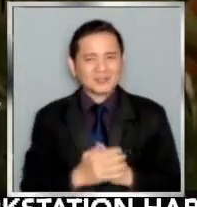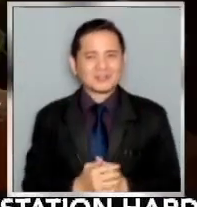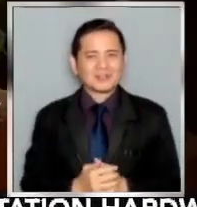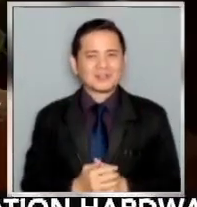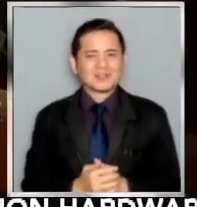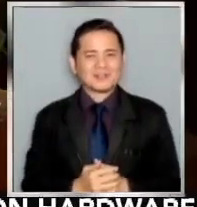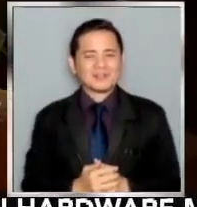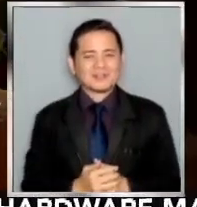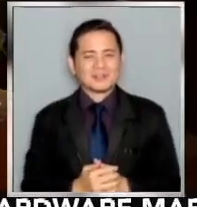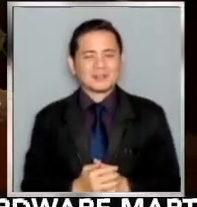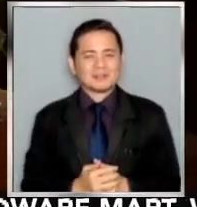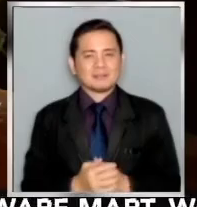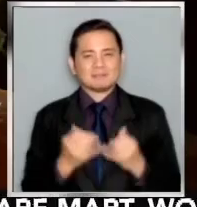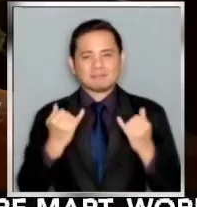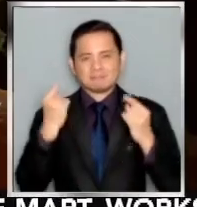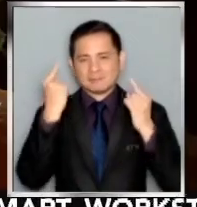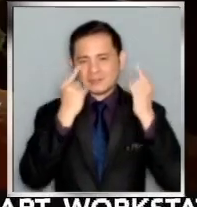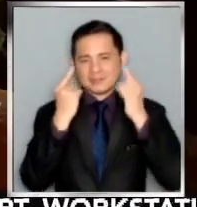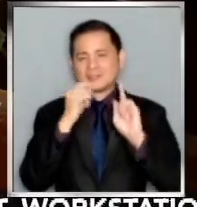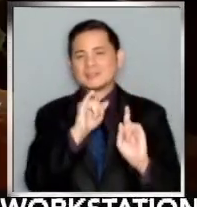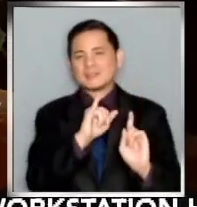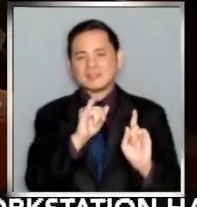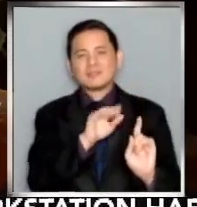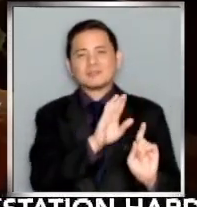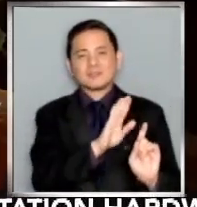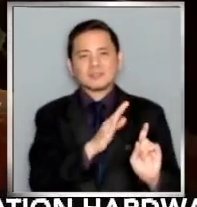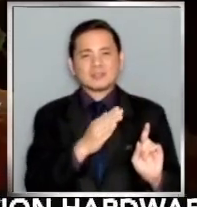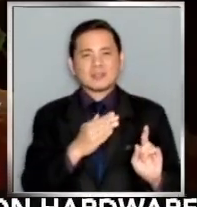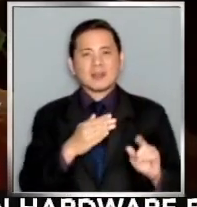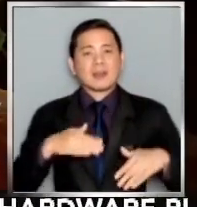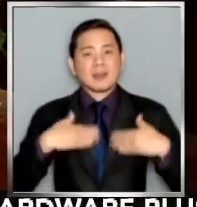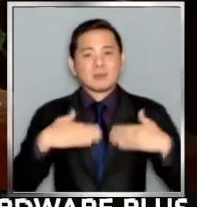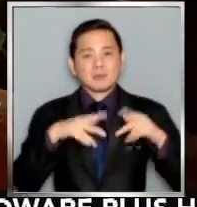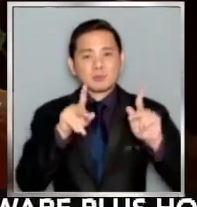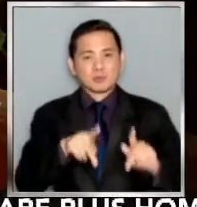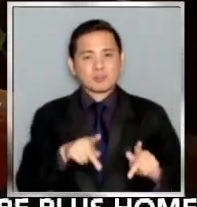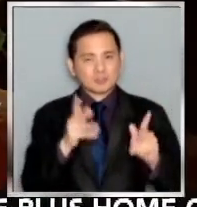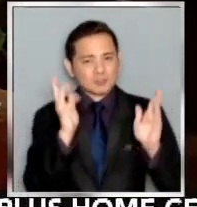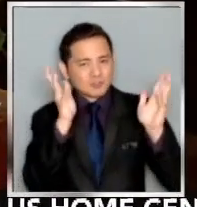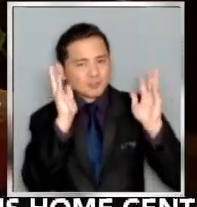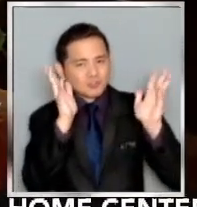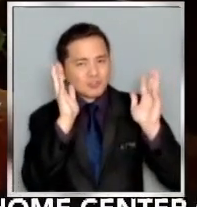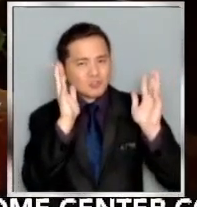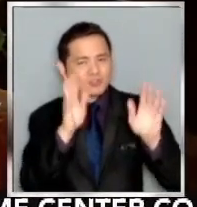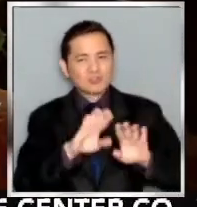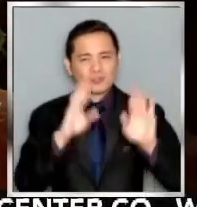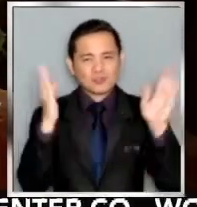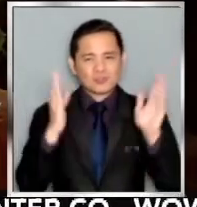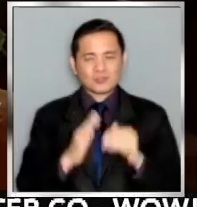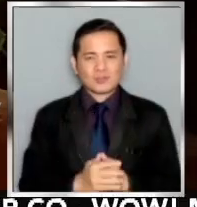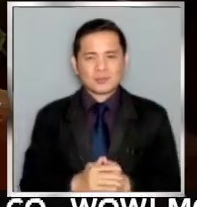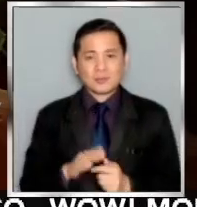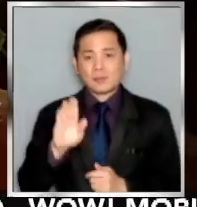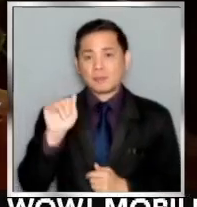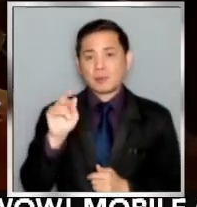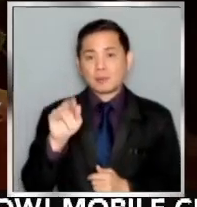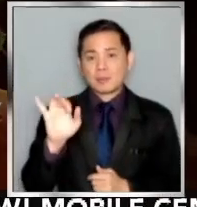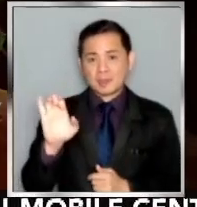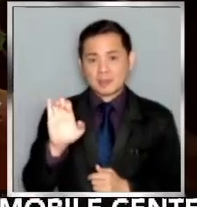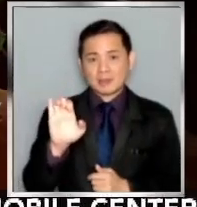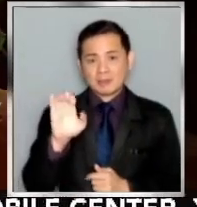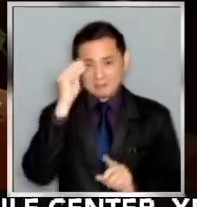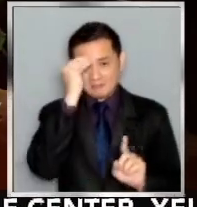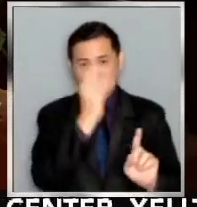na-figure out ko, masaya siya kausap. And she, I mean, the thing about Barbie kasi, whenever I tell stories to